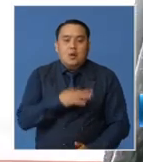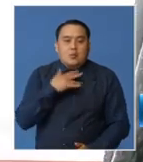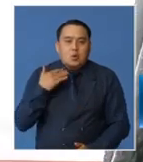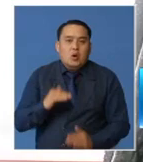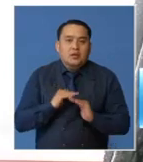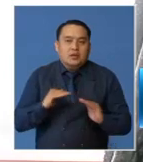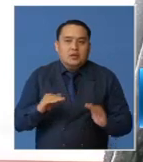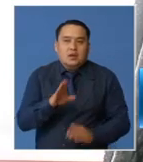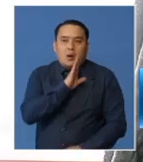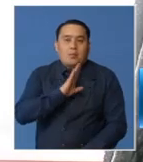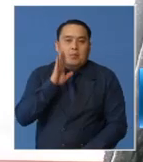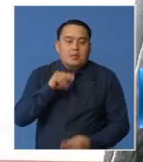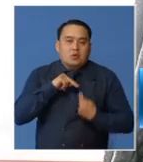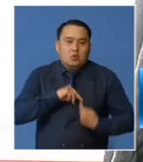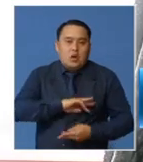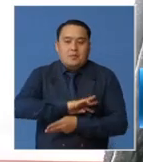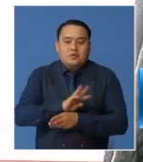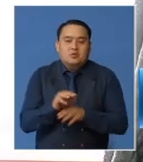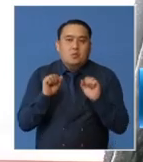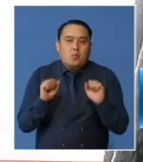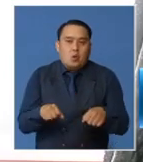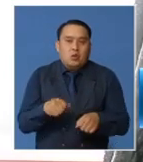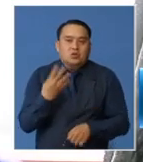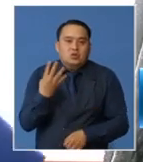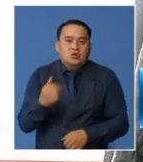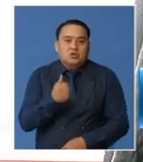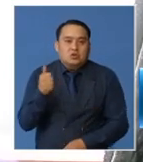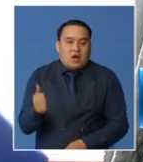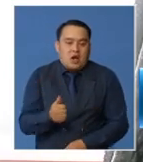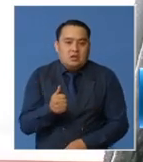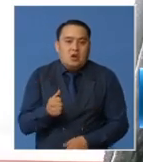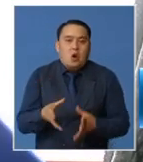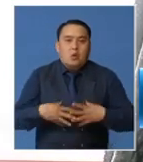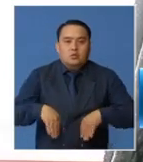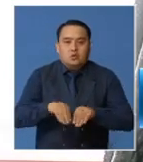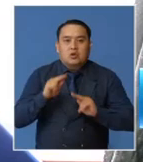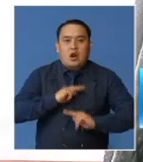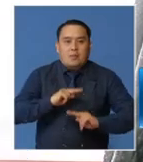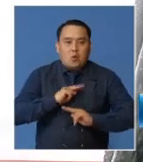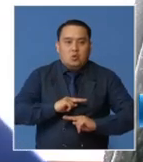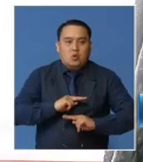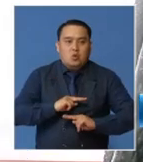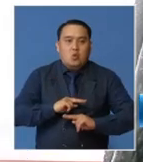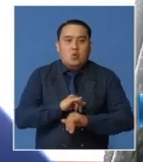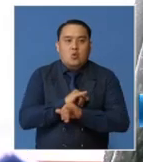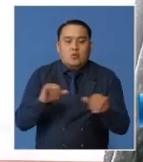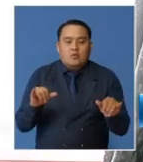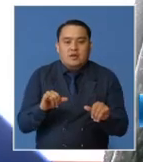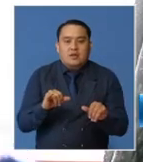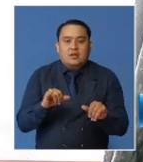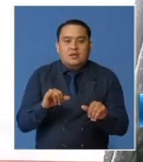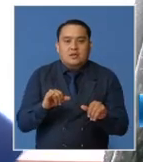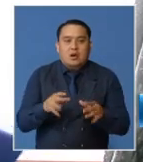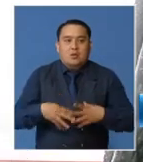день вы можете трудоустраивать в день по 4 часа на общественные работы. Расширить социально ориентированные